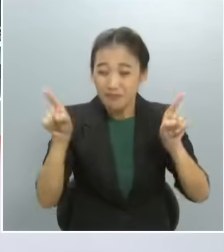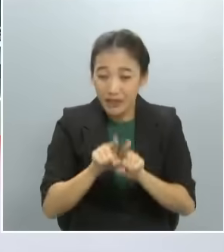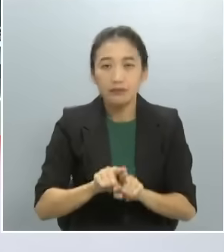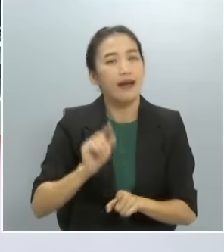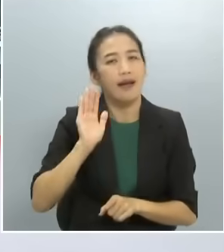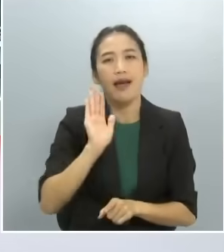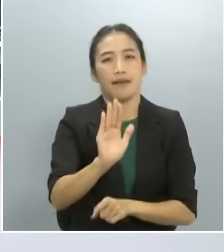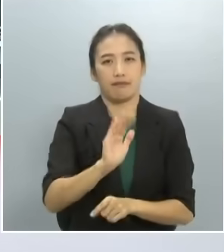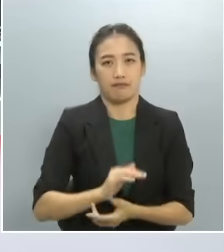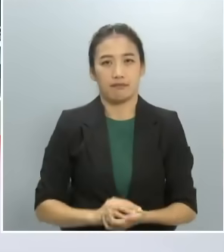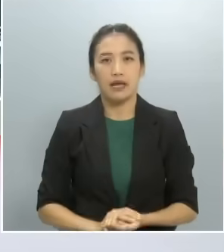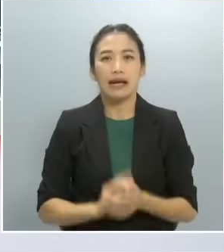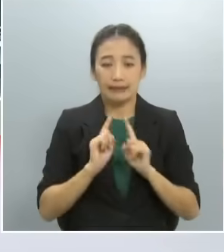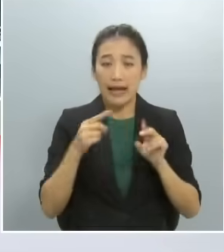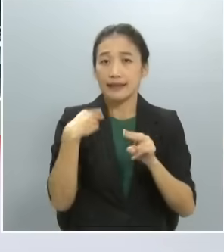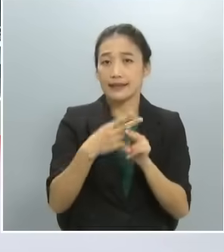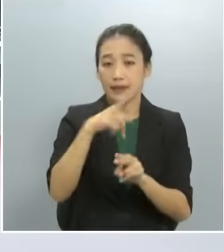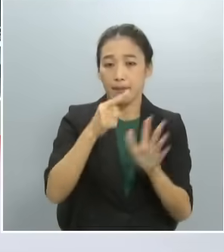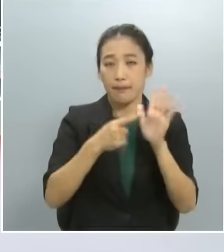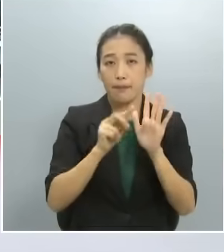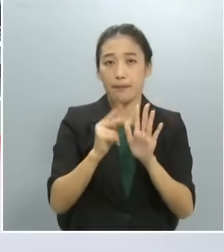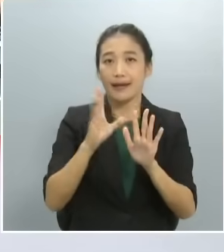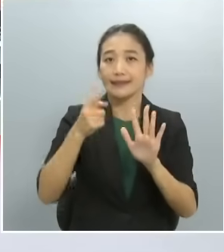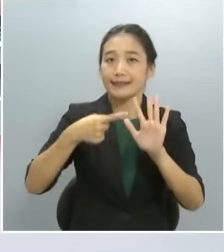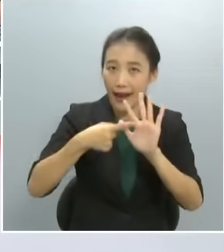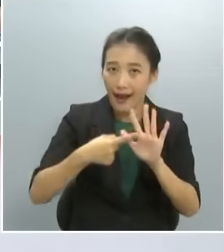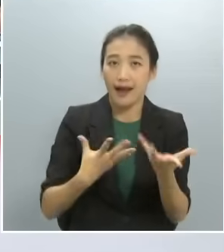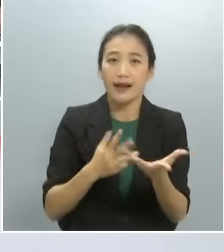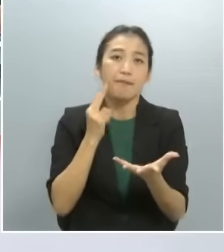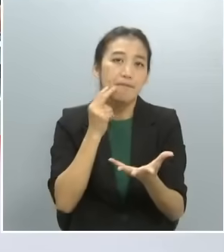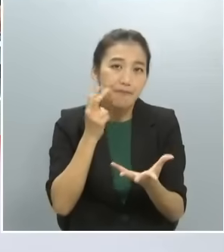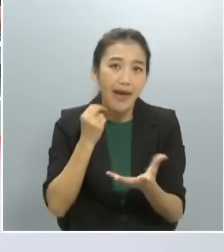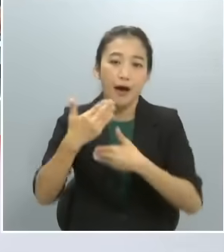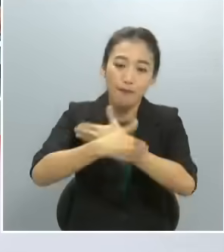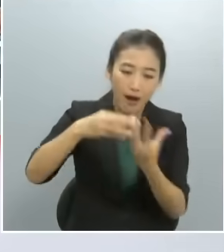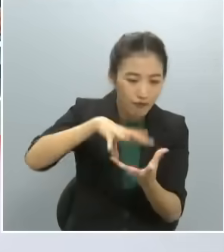ได้ตามความเข้าใจของผมนะต้องบอกก่อนไปได้นะฮะไม่ต้องกังวลใจ